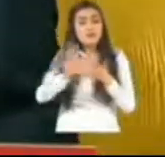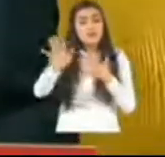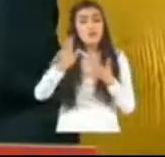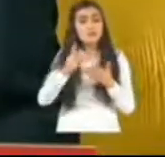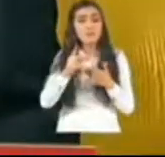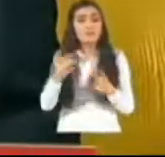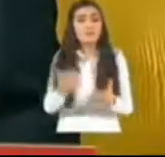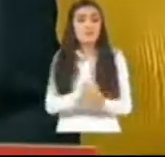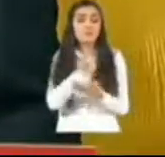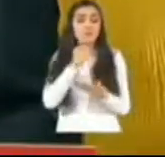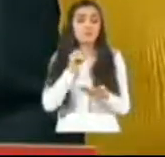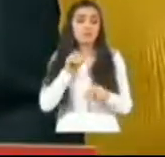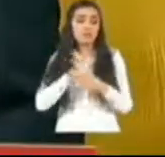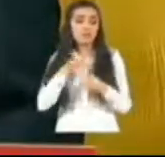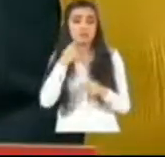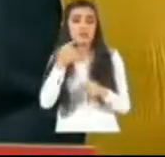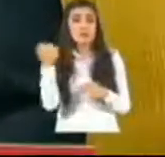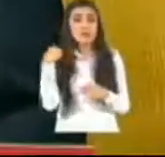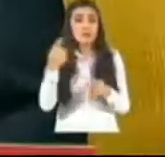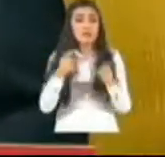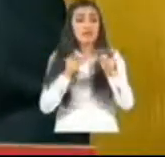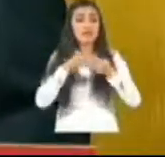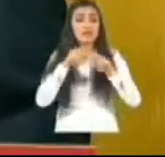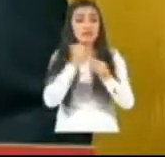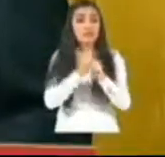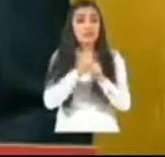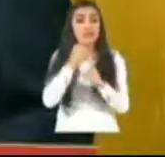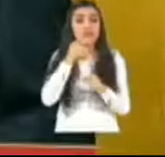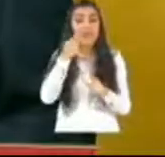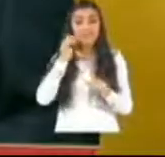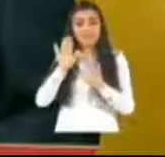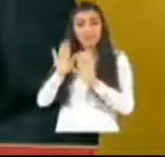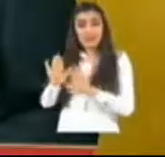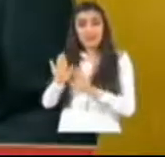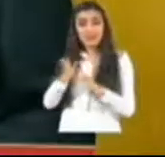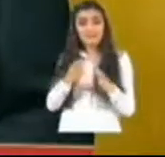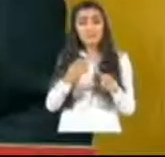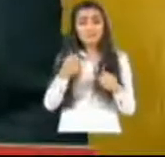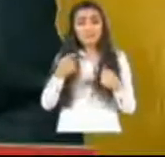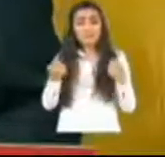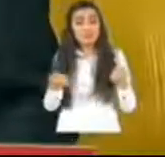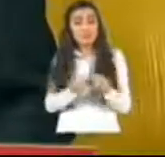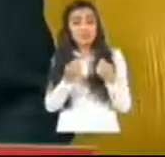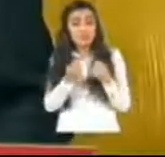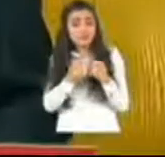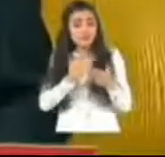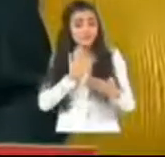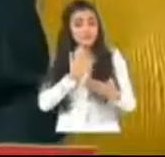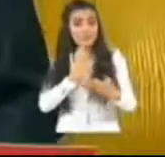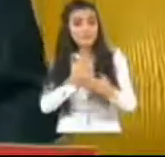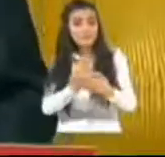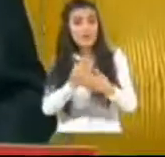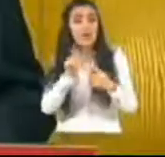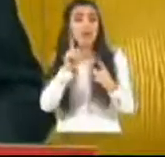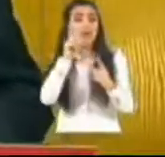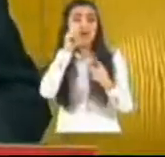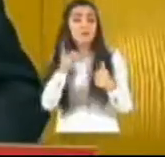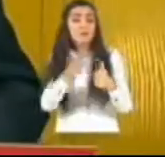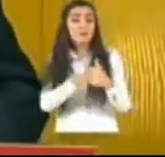için elzemdir. Yeni çağın sorunlarına eski kalıp ve yöntemlerle yaklaşılması en